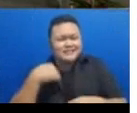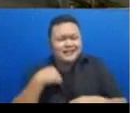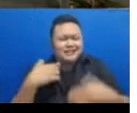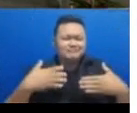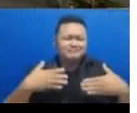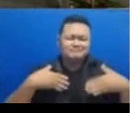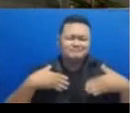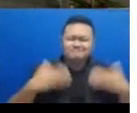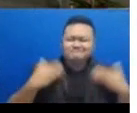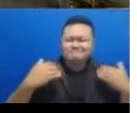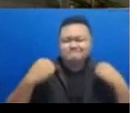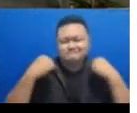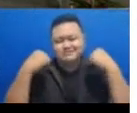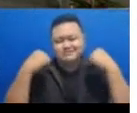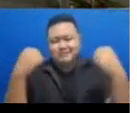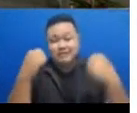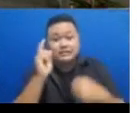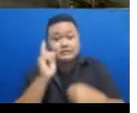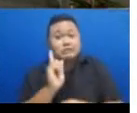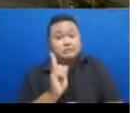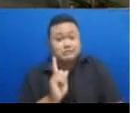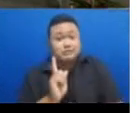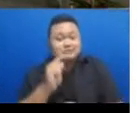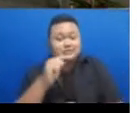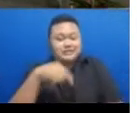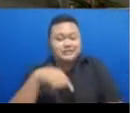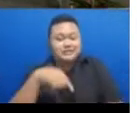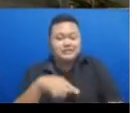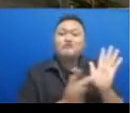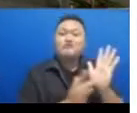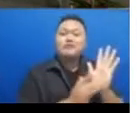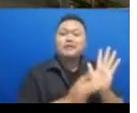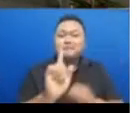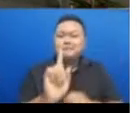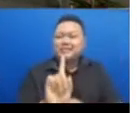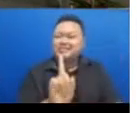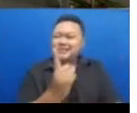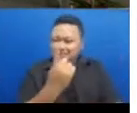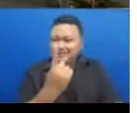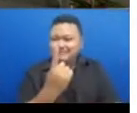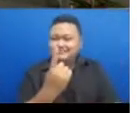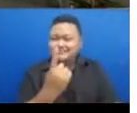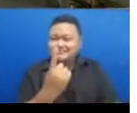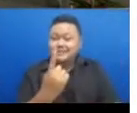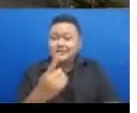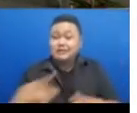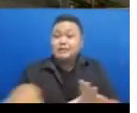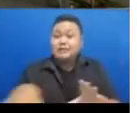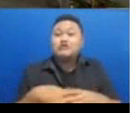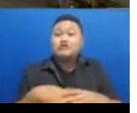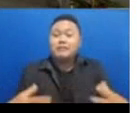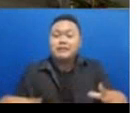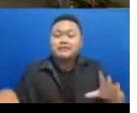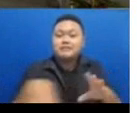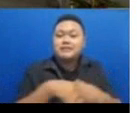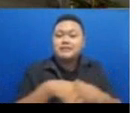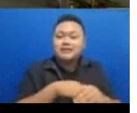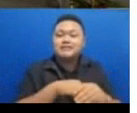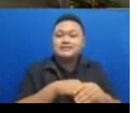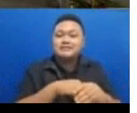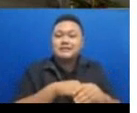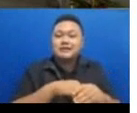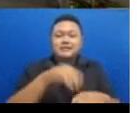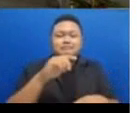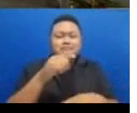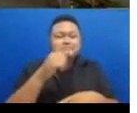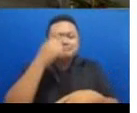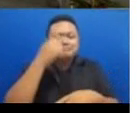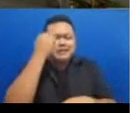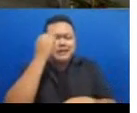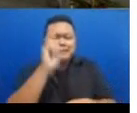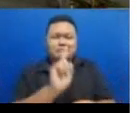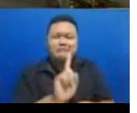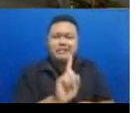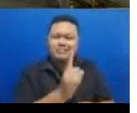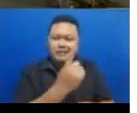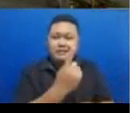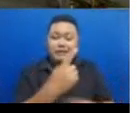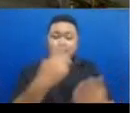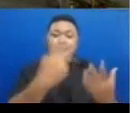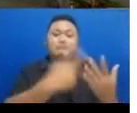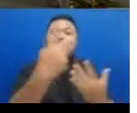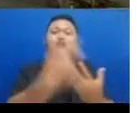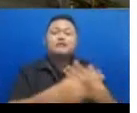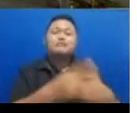karena inilah webinar pertama yang merupakan bagian dari Sinkronus pelajaran pertama program Guru Belajar